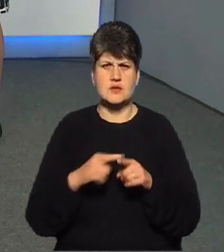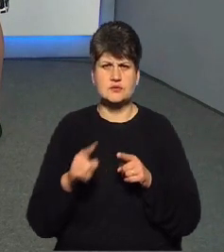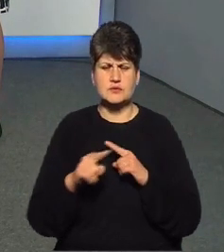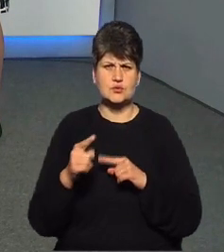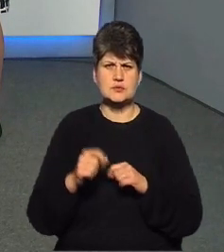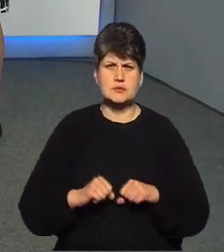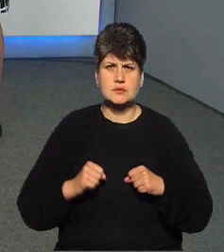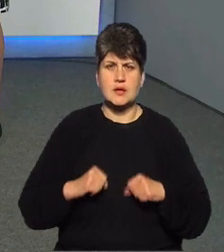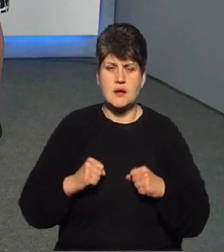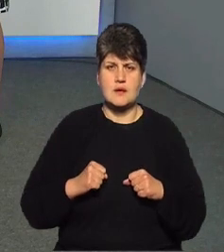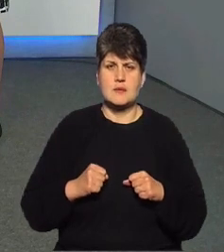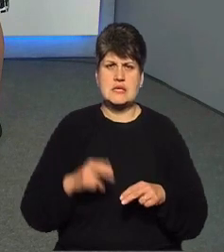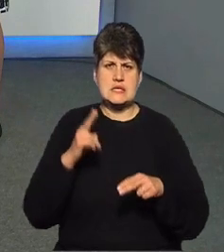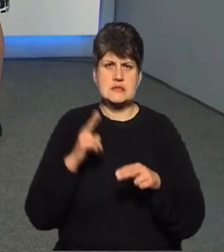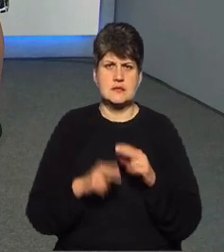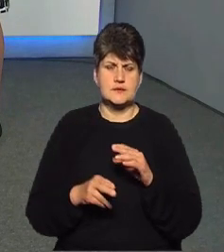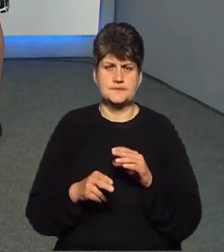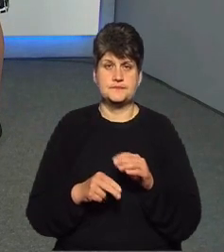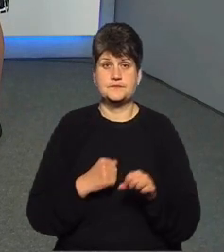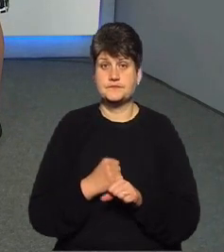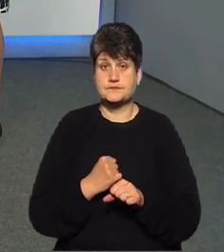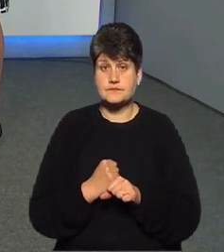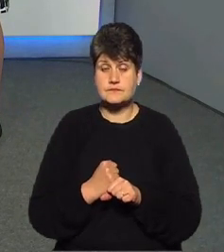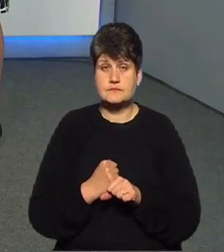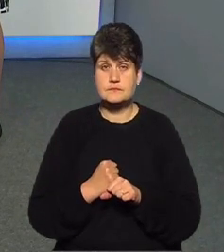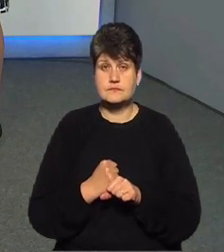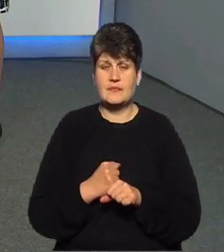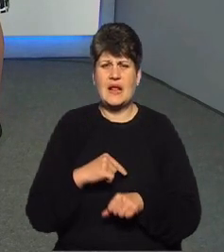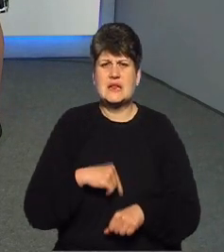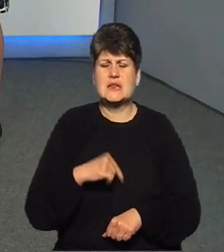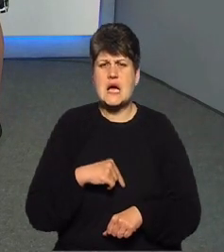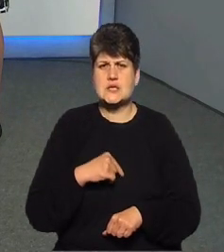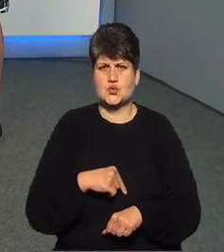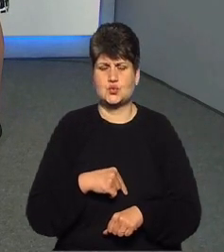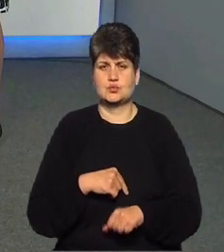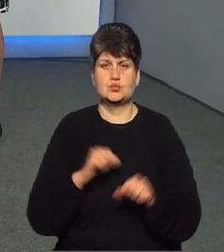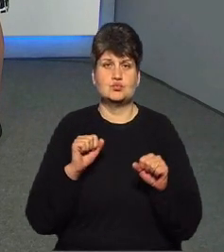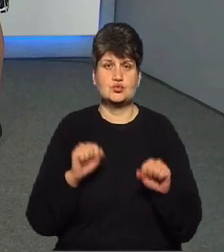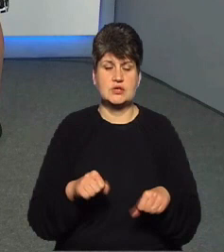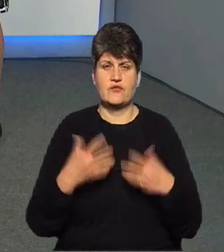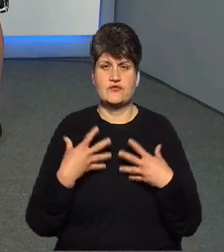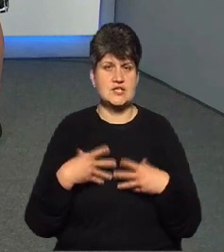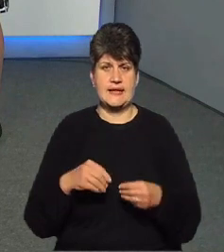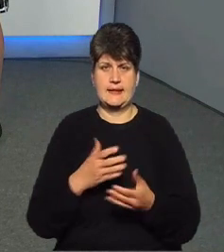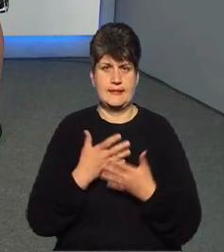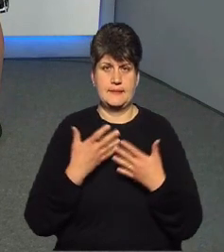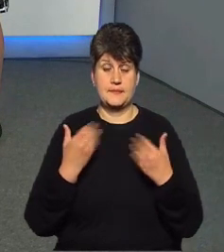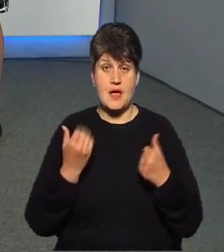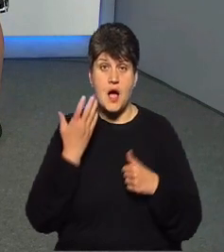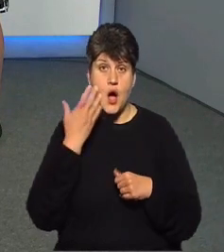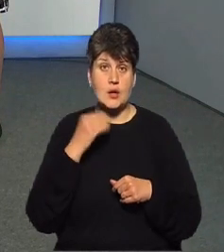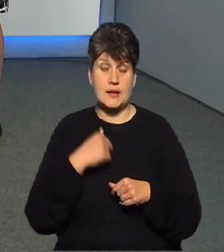закінчити. Ну, і, відповідно, такого настрою, можливо, вже і не у всіх є. А коли ми маємо довший